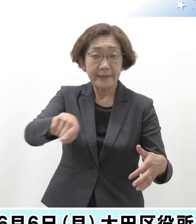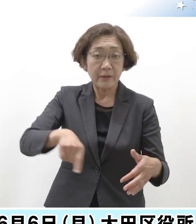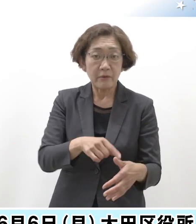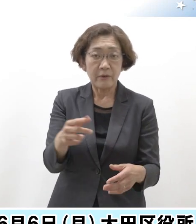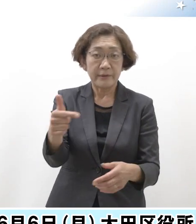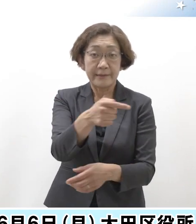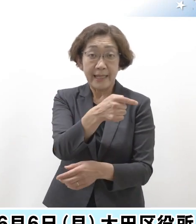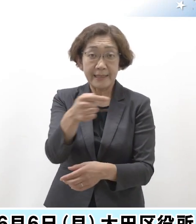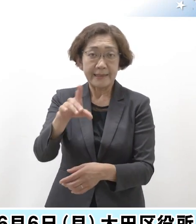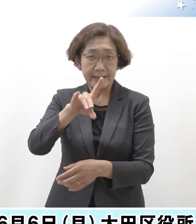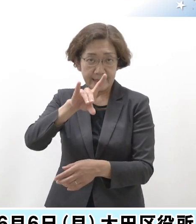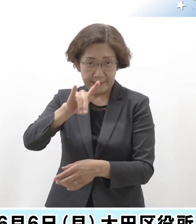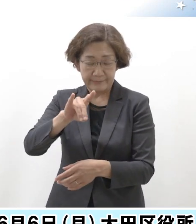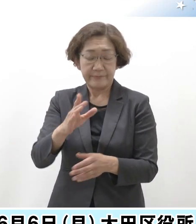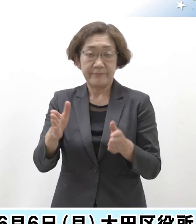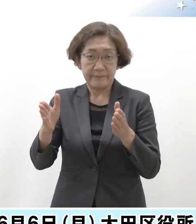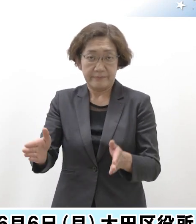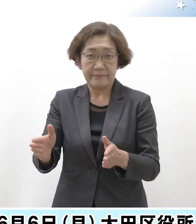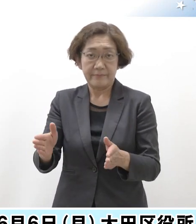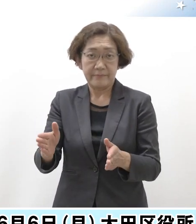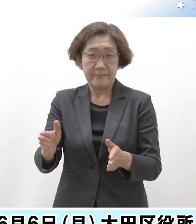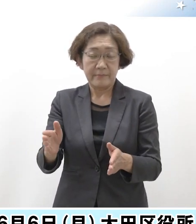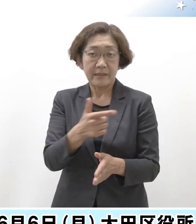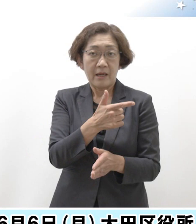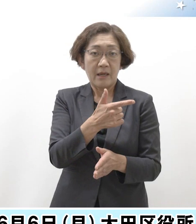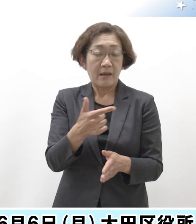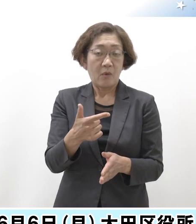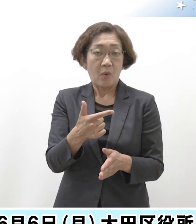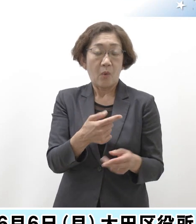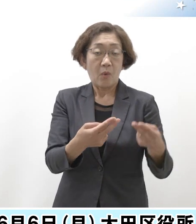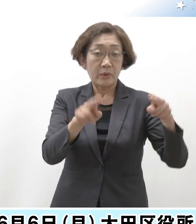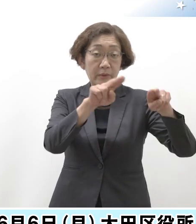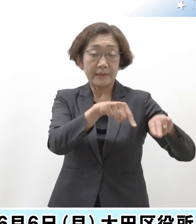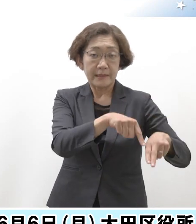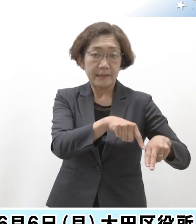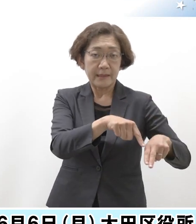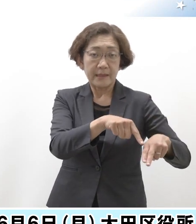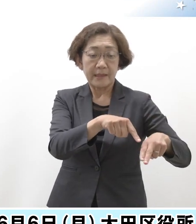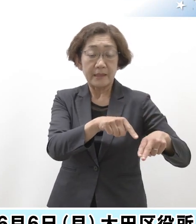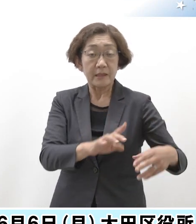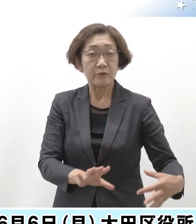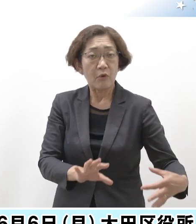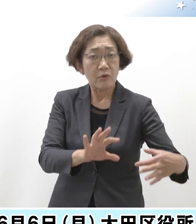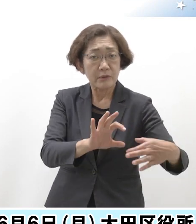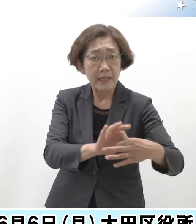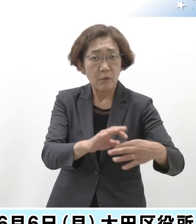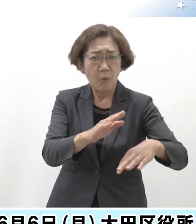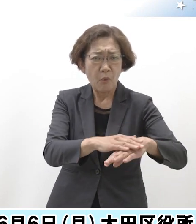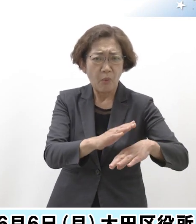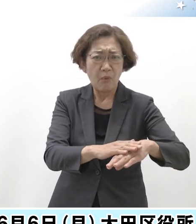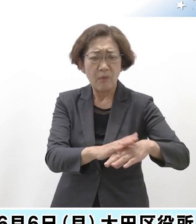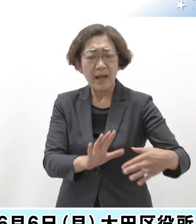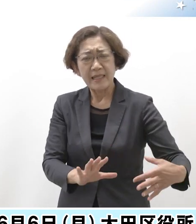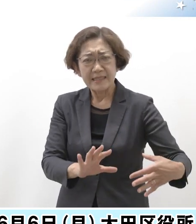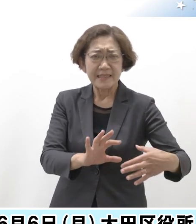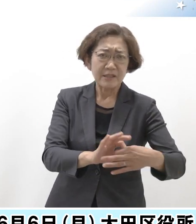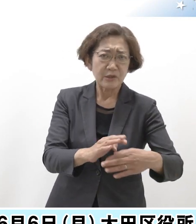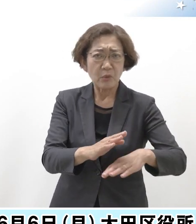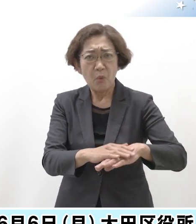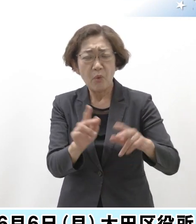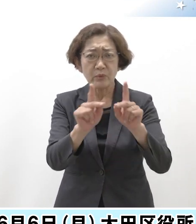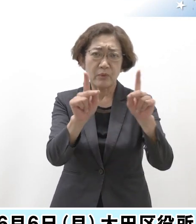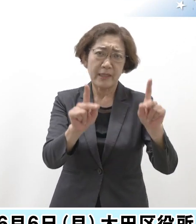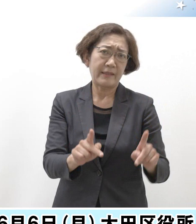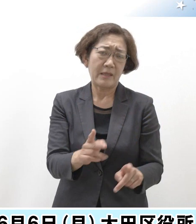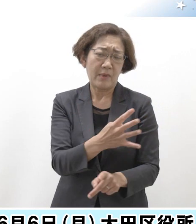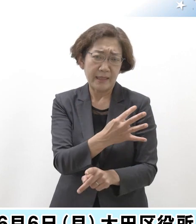大鳥居までの整備については、期間が異なる路線間の接続方法等の課題があり、さらなる